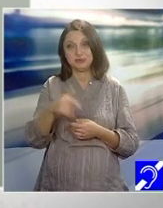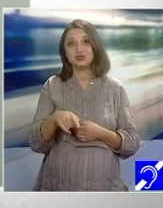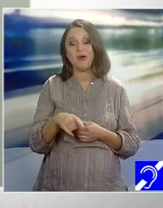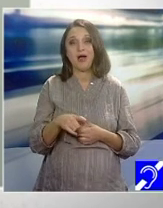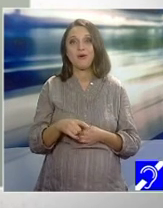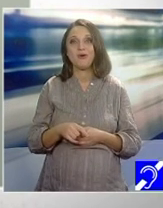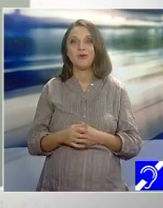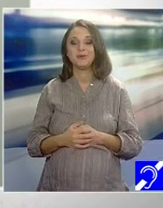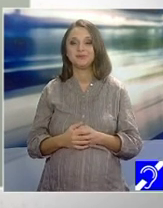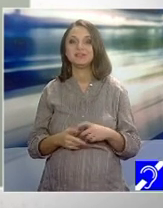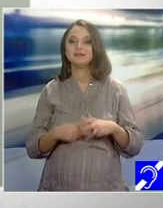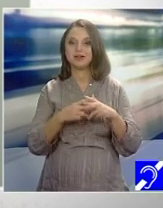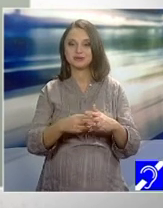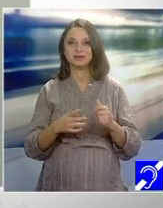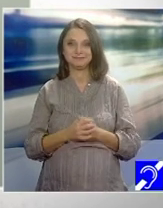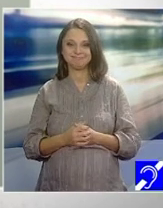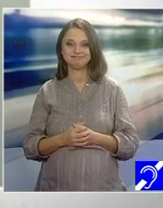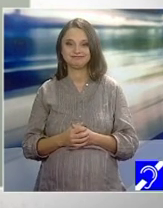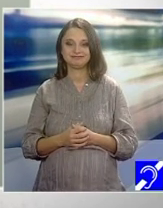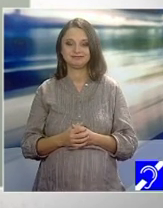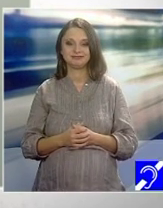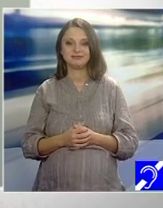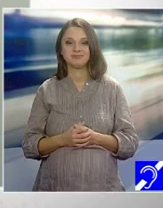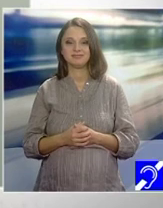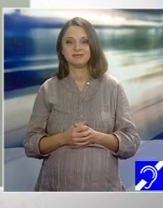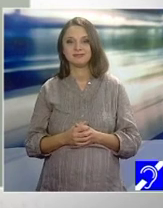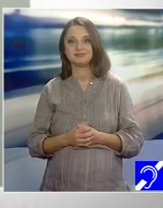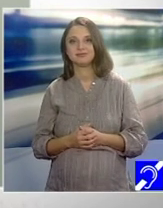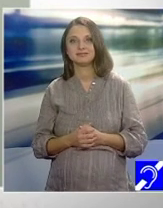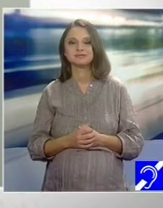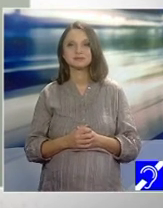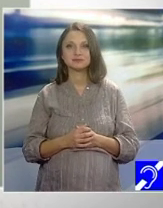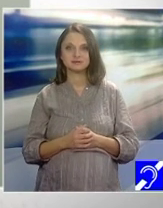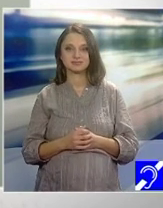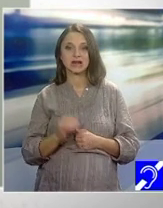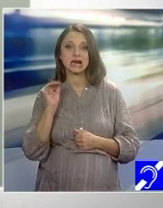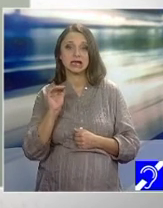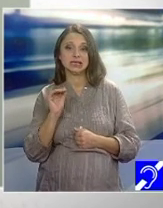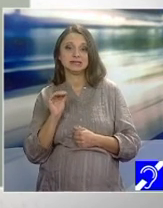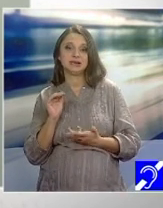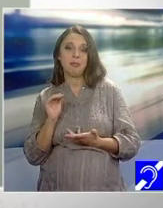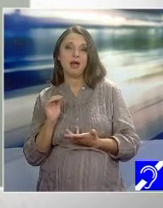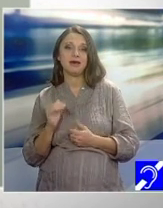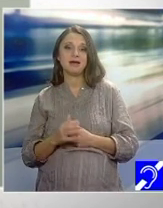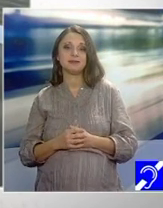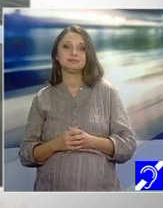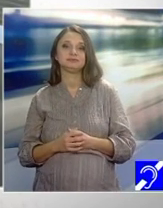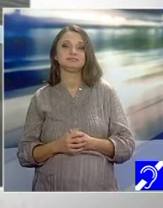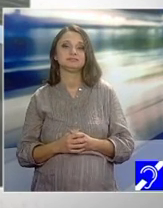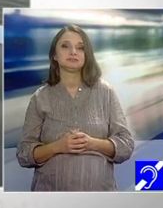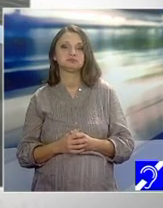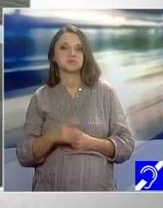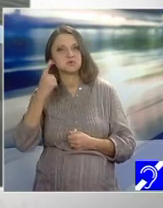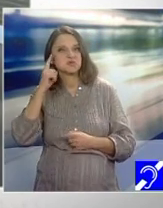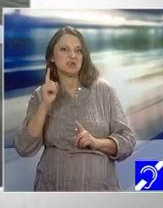să fim alături de acțiunea voastră. Cred că întrebarea are, nici nu mai are